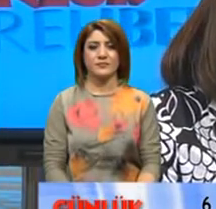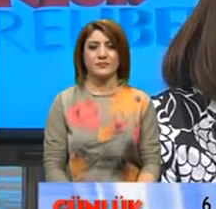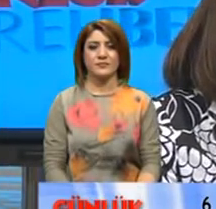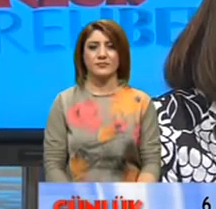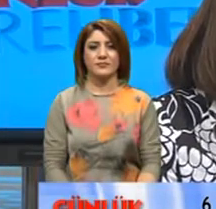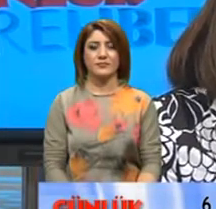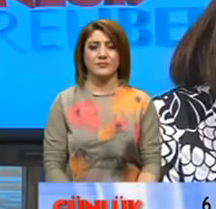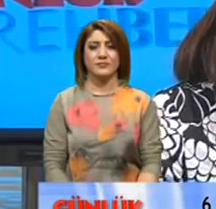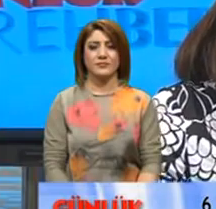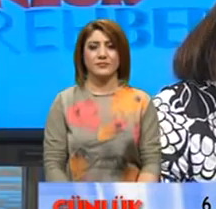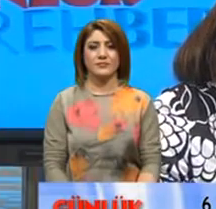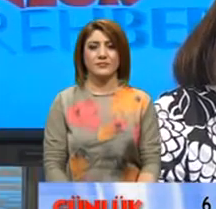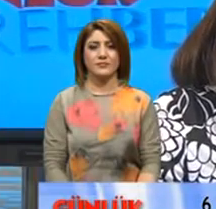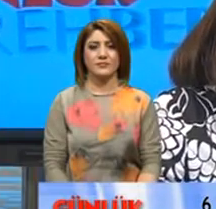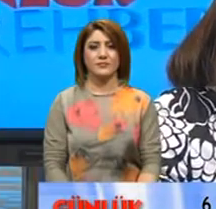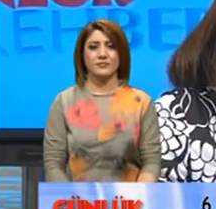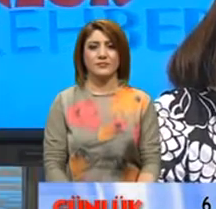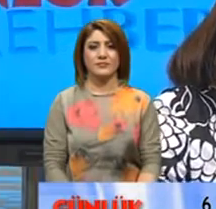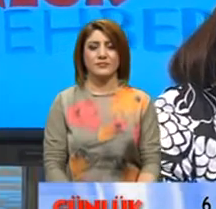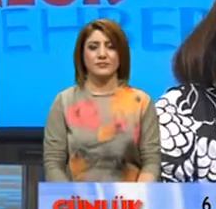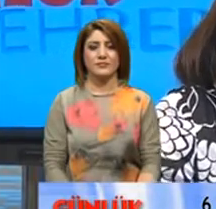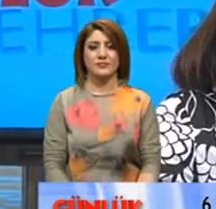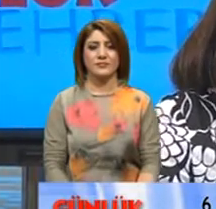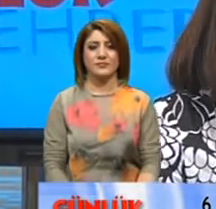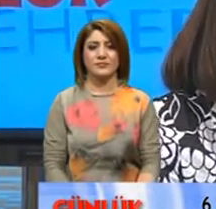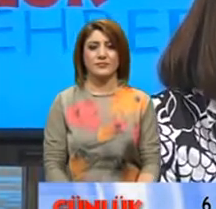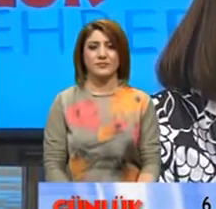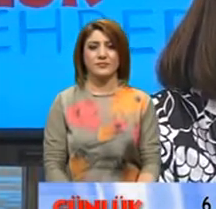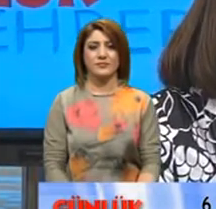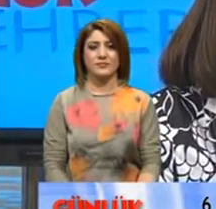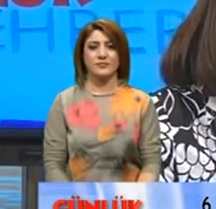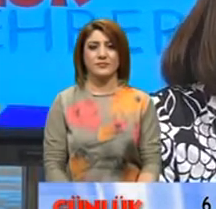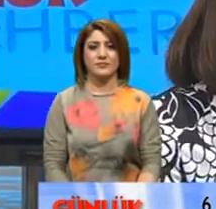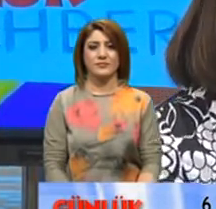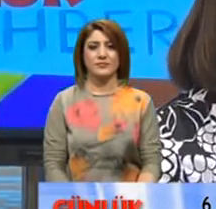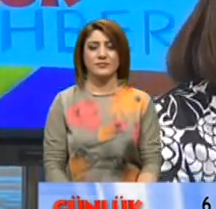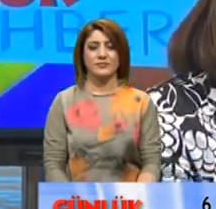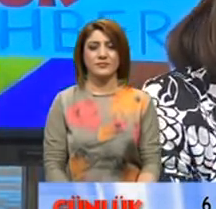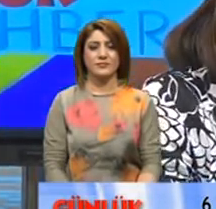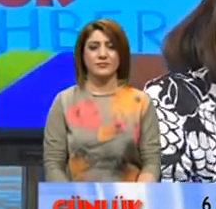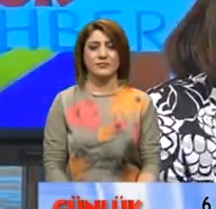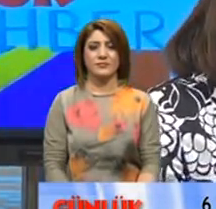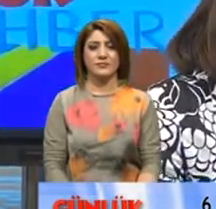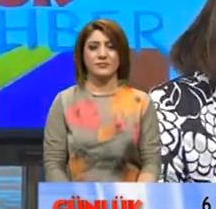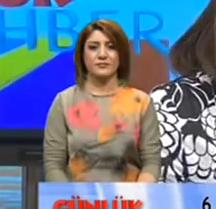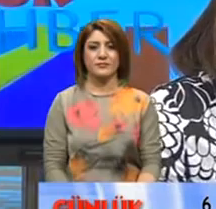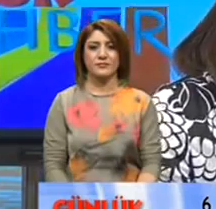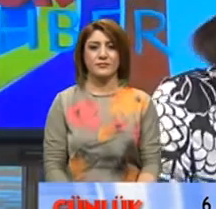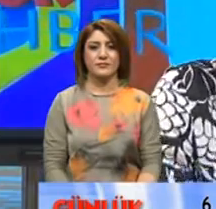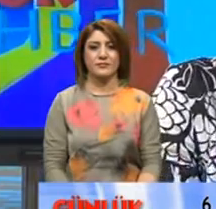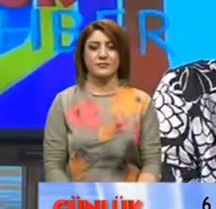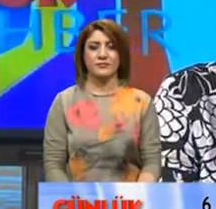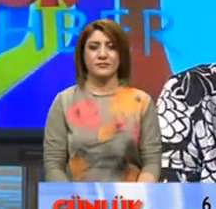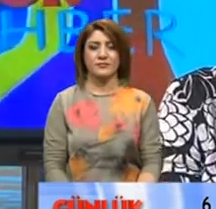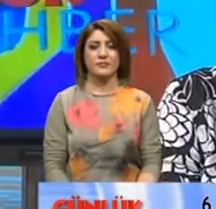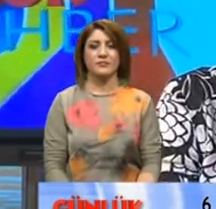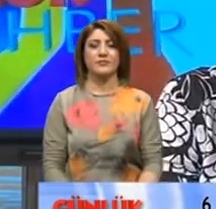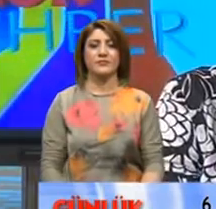and then we see whether they orient differently long between these two different words,